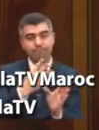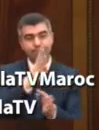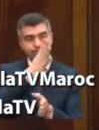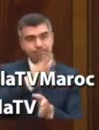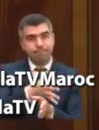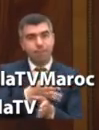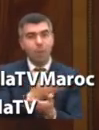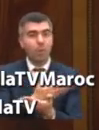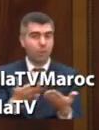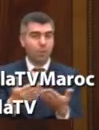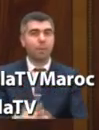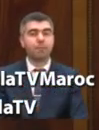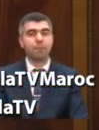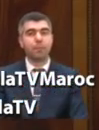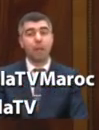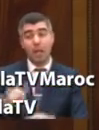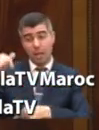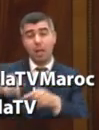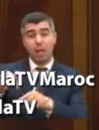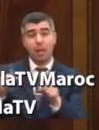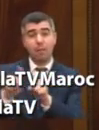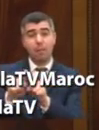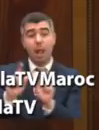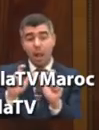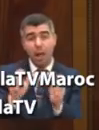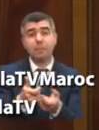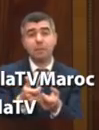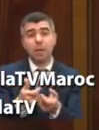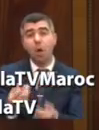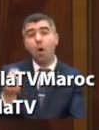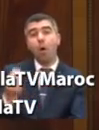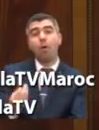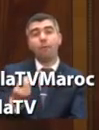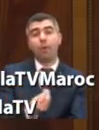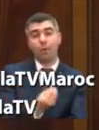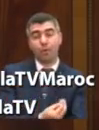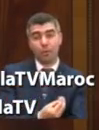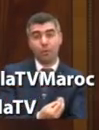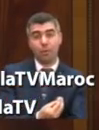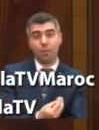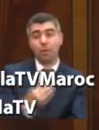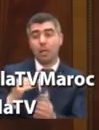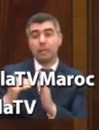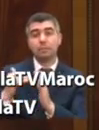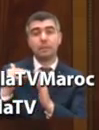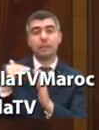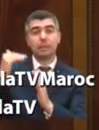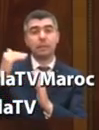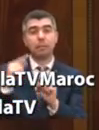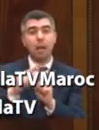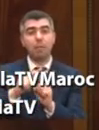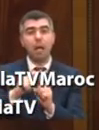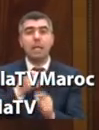سجناء منهم من قضى طفولته وشبابه وصار إلى مرحلة الشيخوخة ولا يزال يقبع في